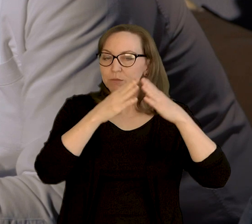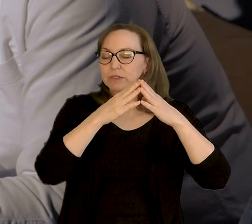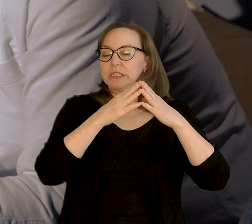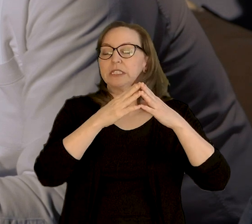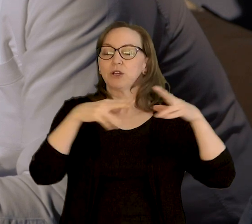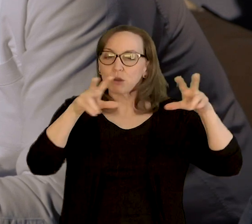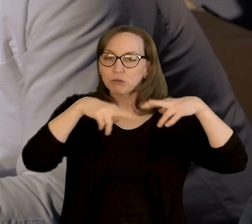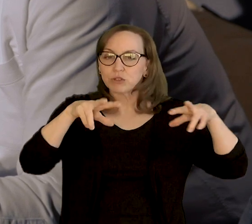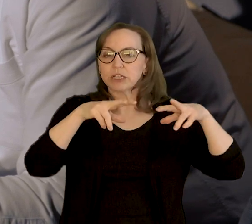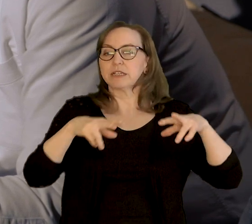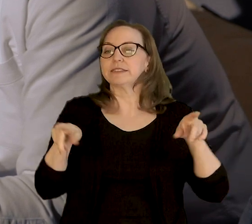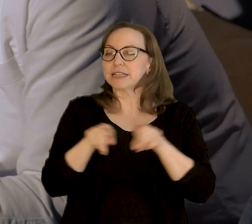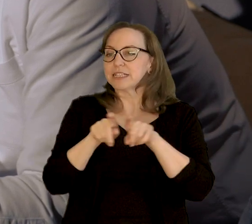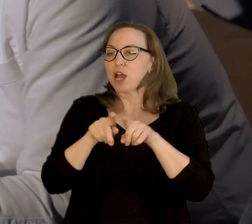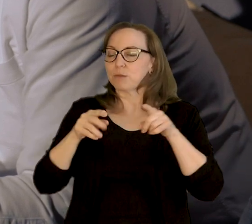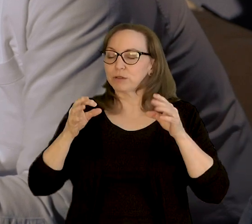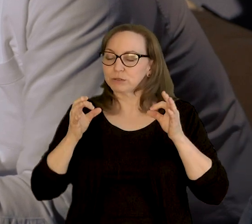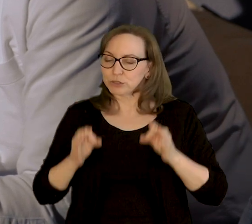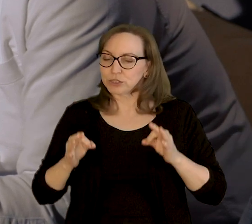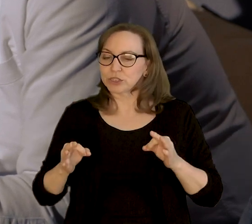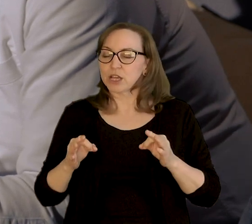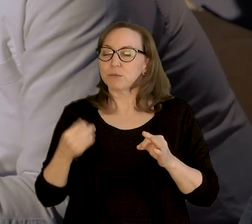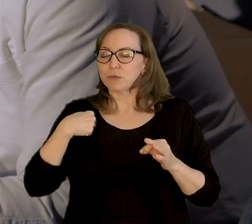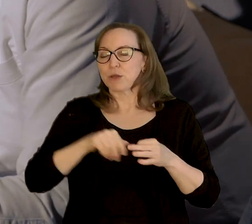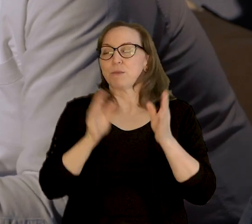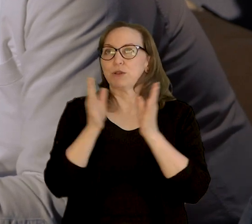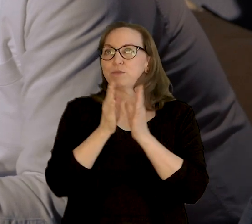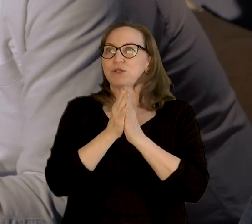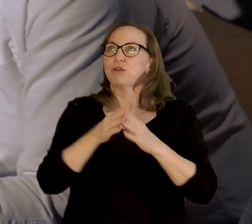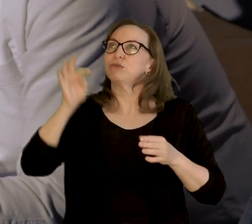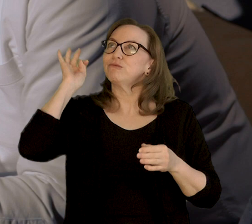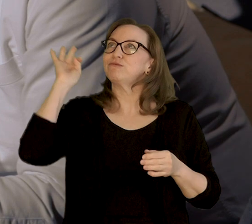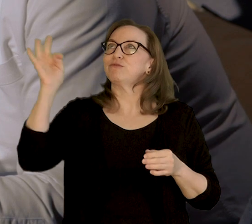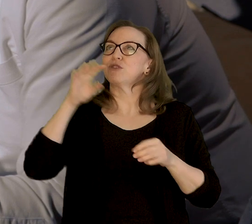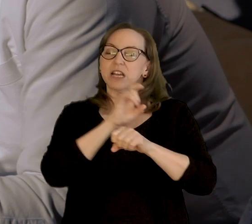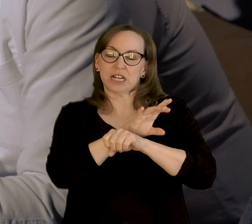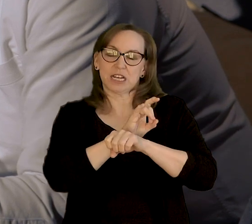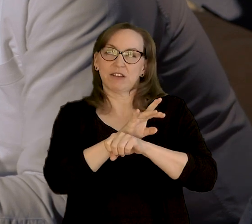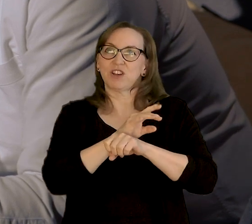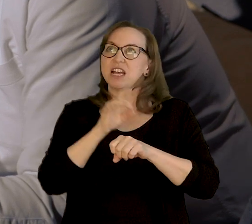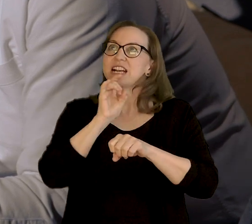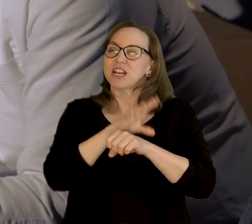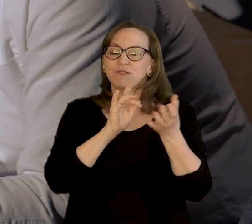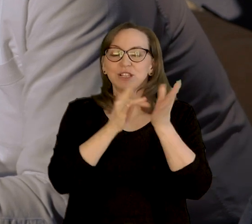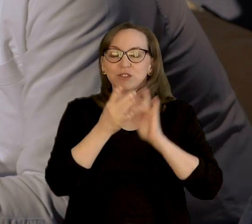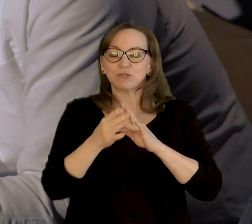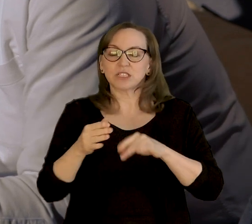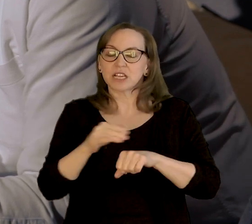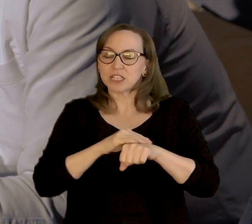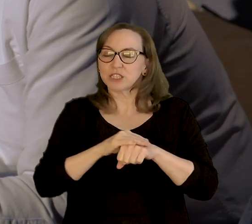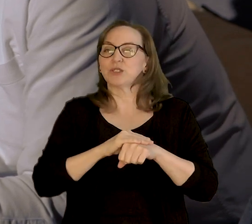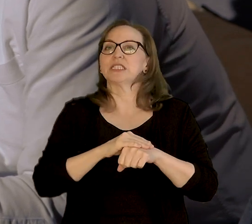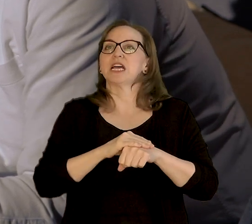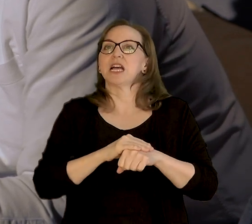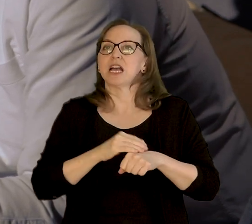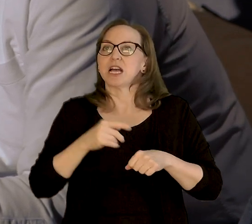chroniła rodziny, tak my dzisiaj modlimy się o to, aby Twoja krew, krew Jezusa Chrystusa, Syna